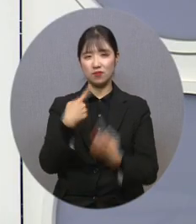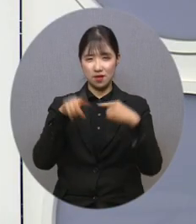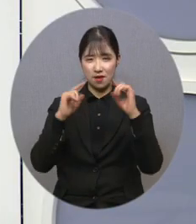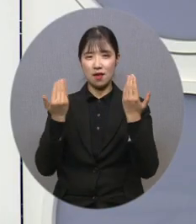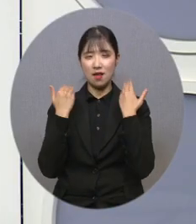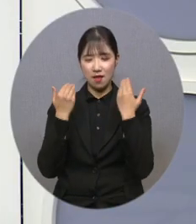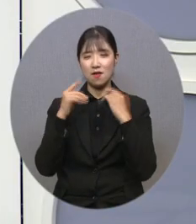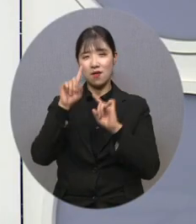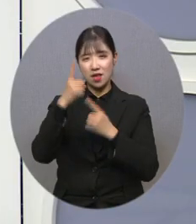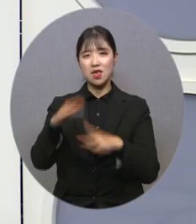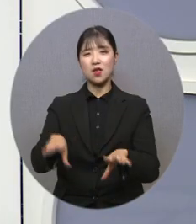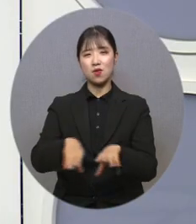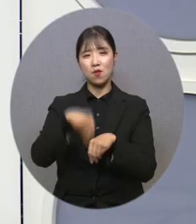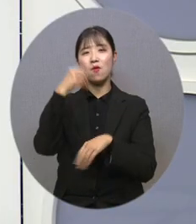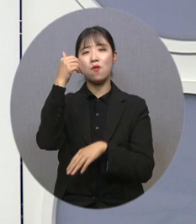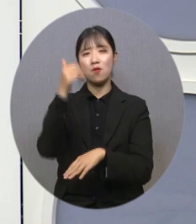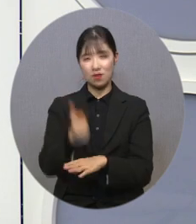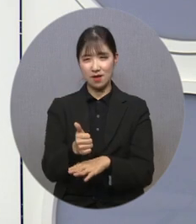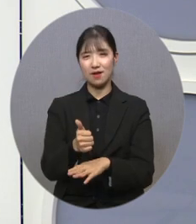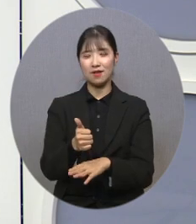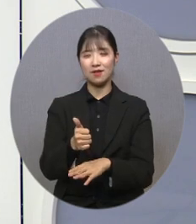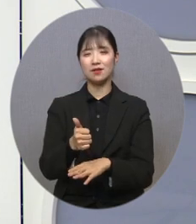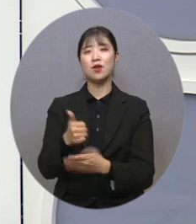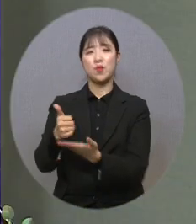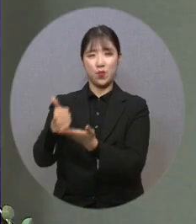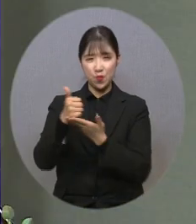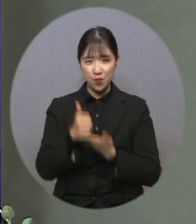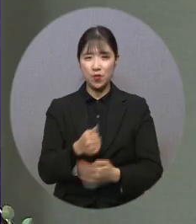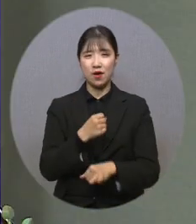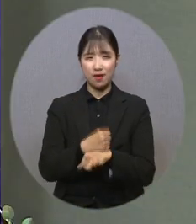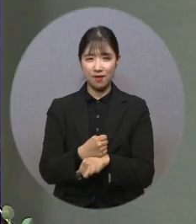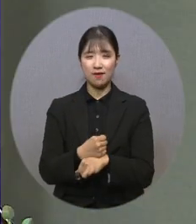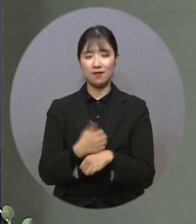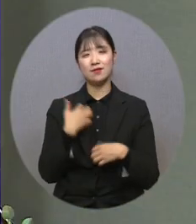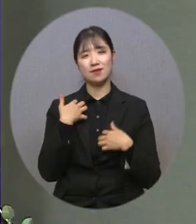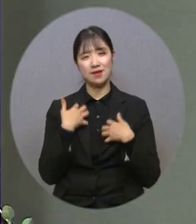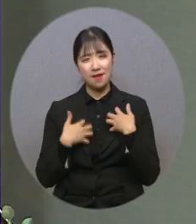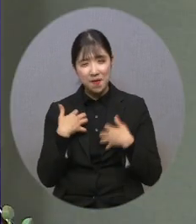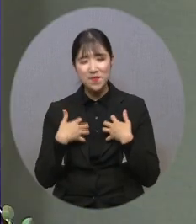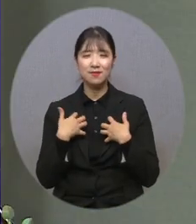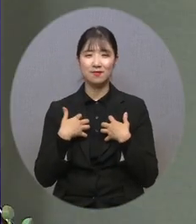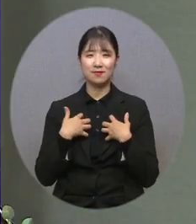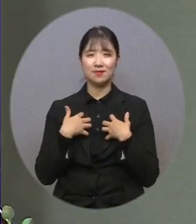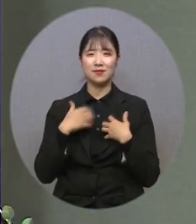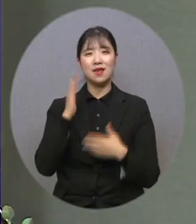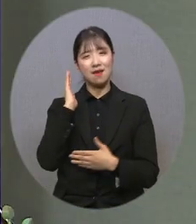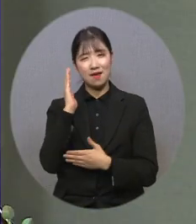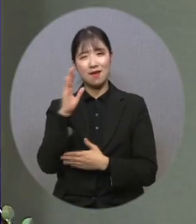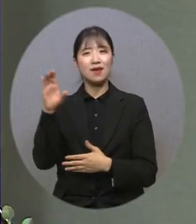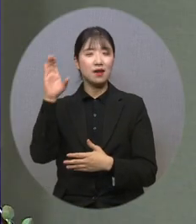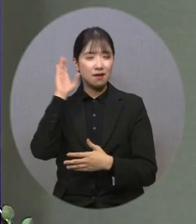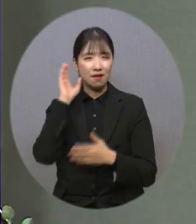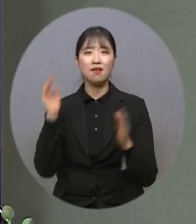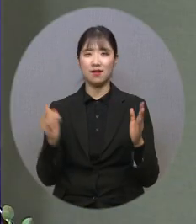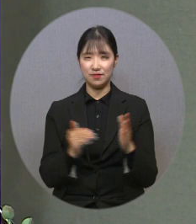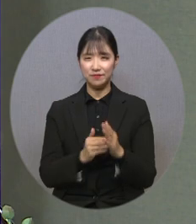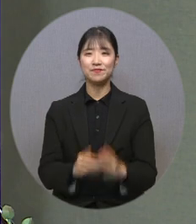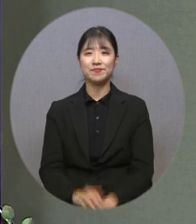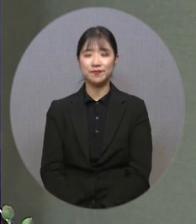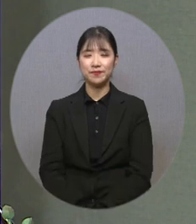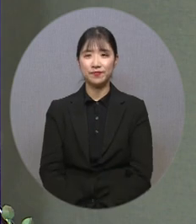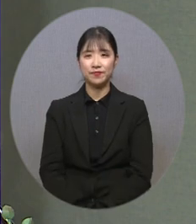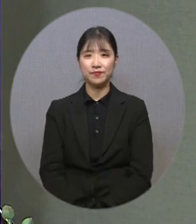청운대학교 이우종 총장님을 모시고 아주 참 그간의 재미있는 교육 제도를